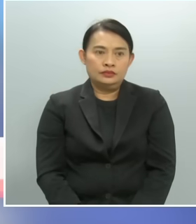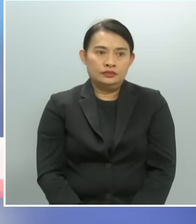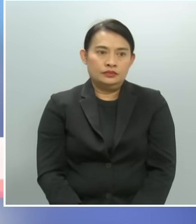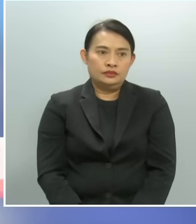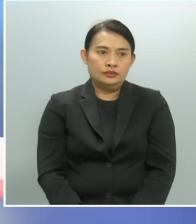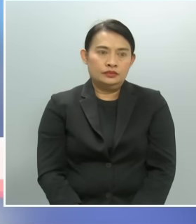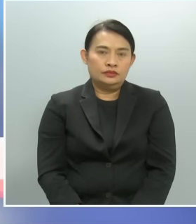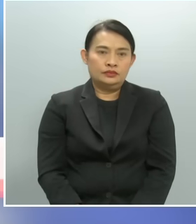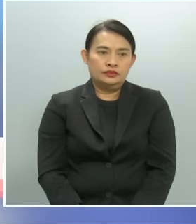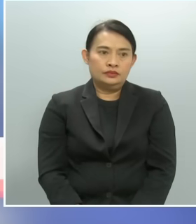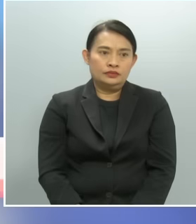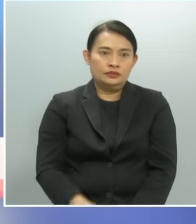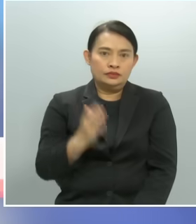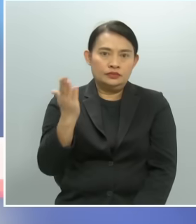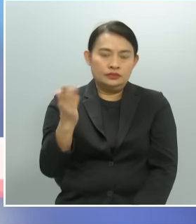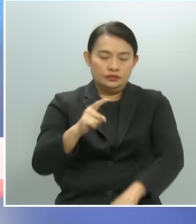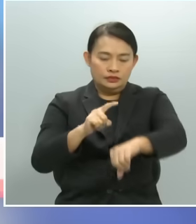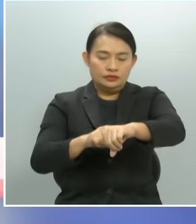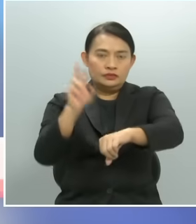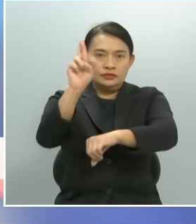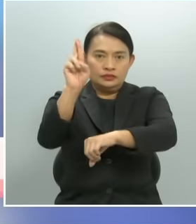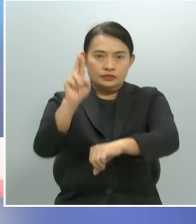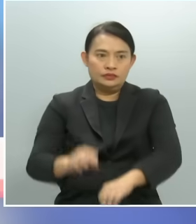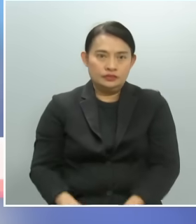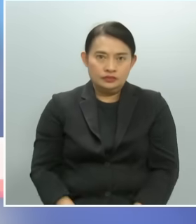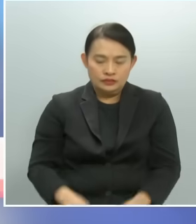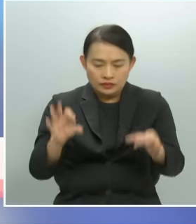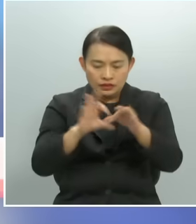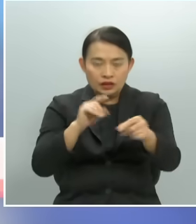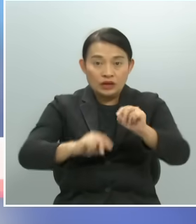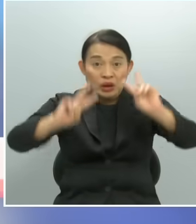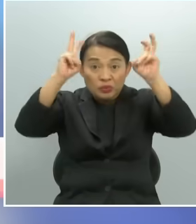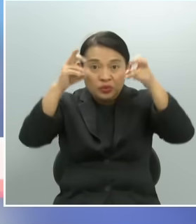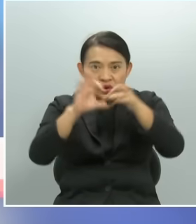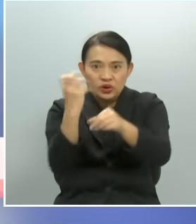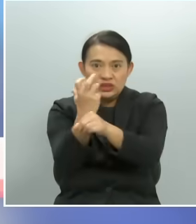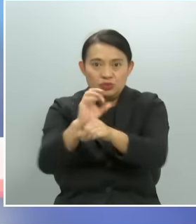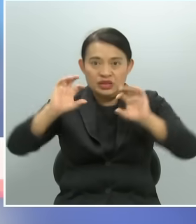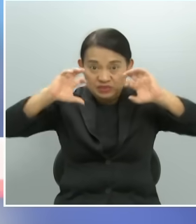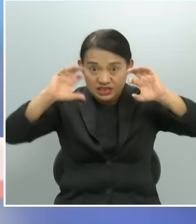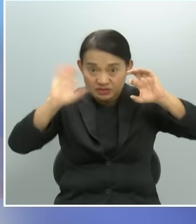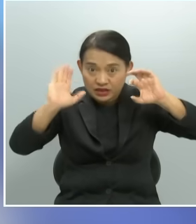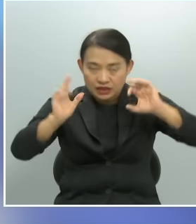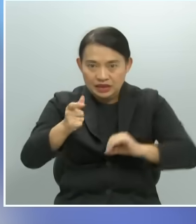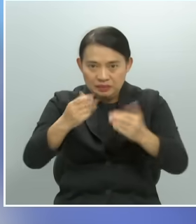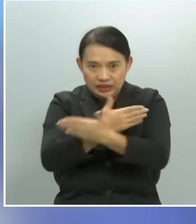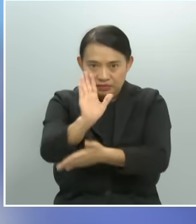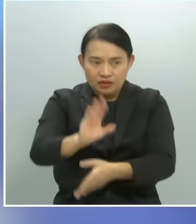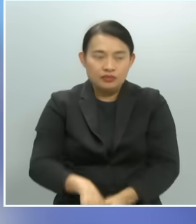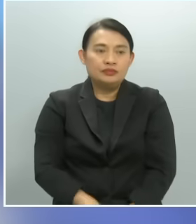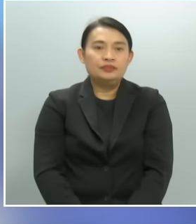นี่ครับอันนี้เที่ยงวันทันเหตุการณ์นะครับไม่ใช่คนอวดผีนะไม่ต้องเปลี่ยนช่องไปไหนนะนี่ฮะคุณผู้ชมครับ